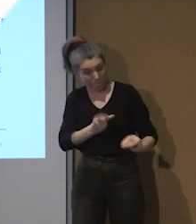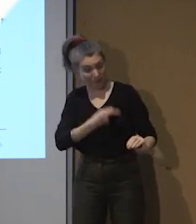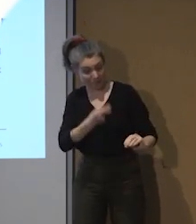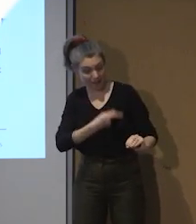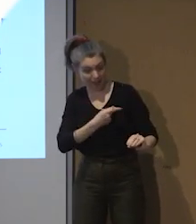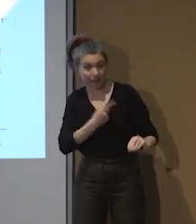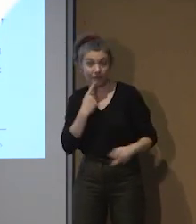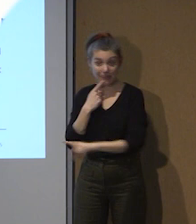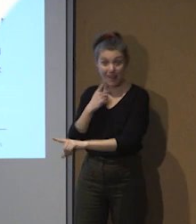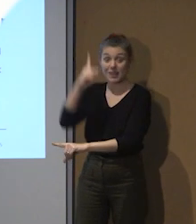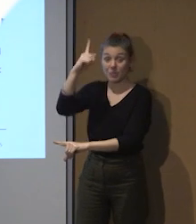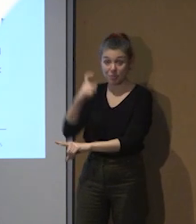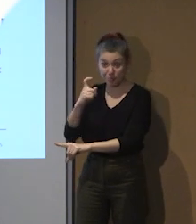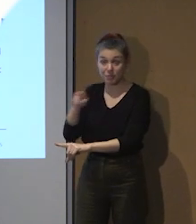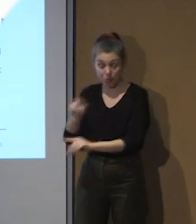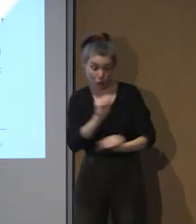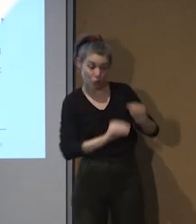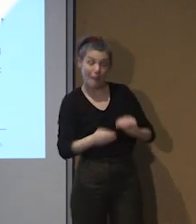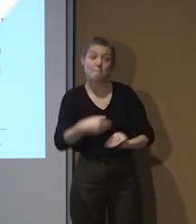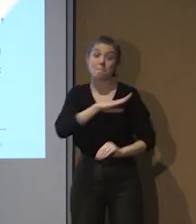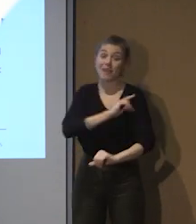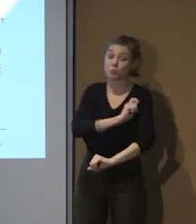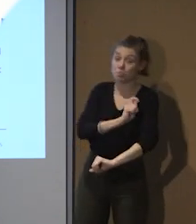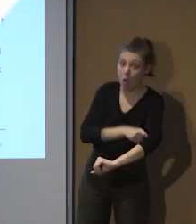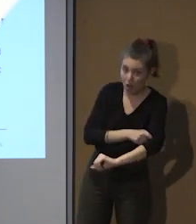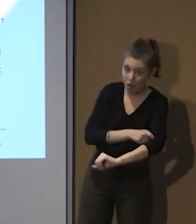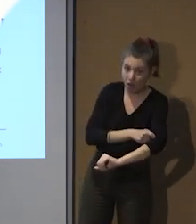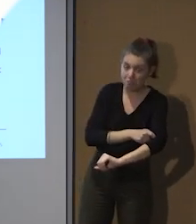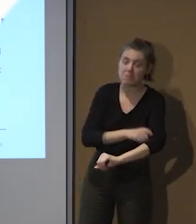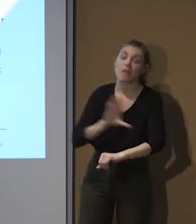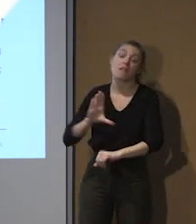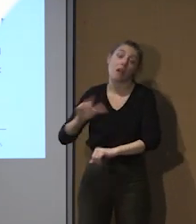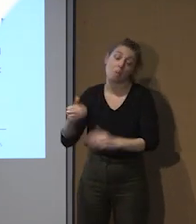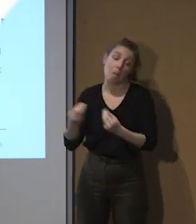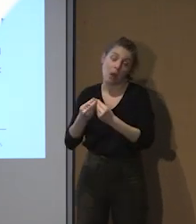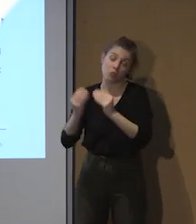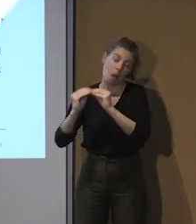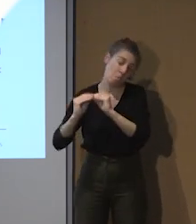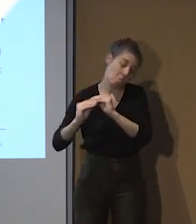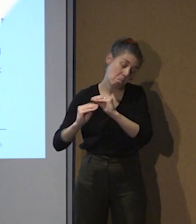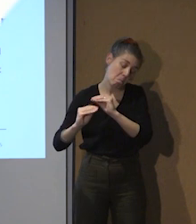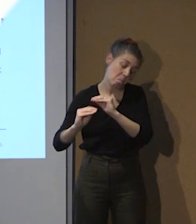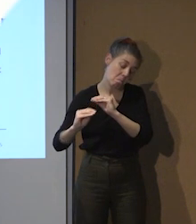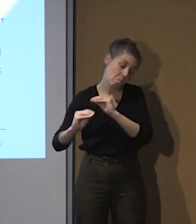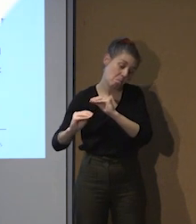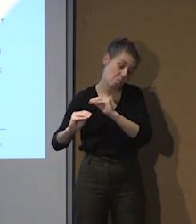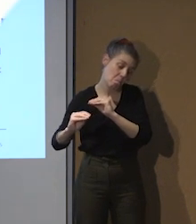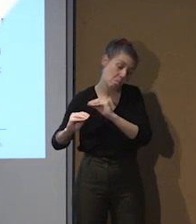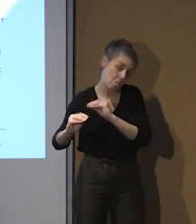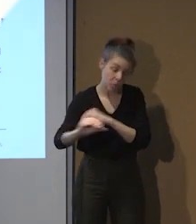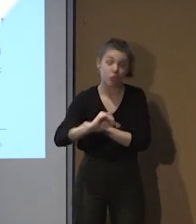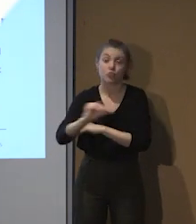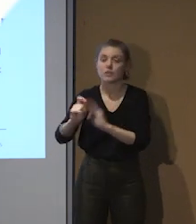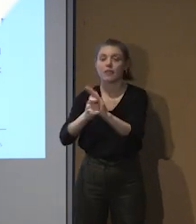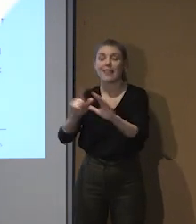commencer. Et ensuite, on a une longue période de glaciation. C'est pour ça qu'on va vite arriver au XXe siècle, vous